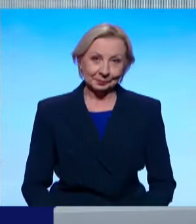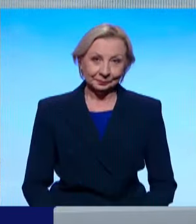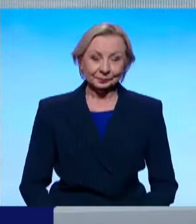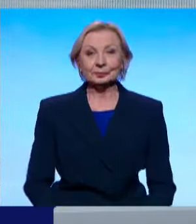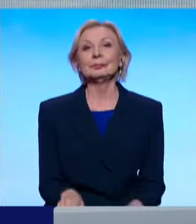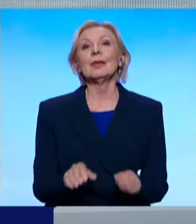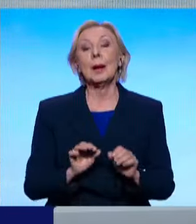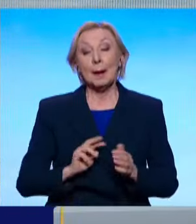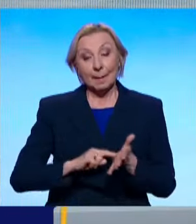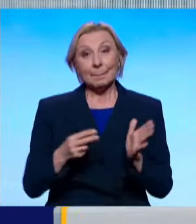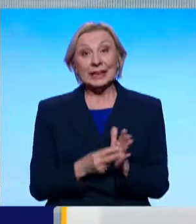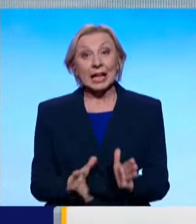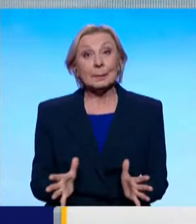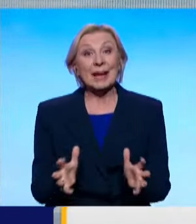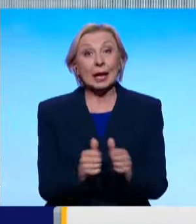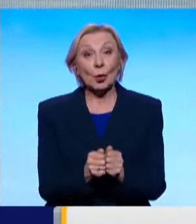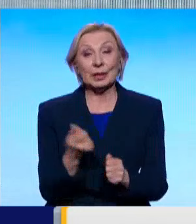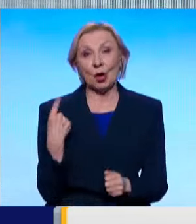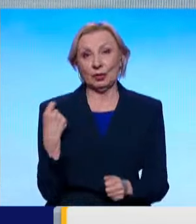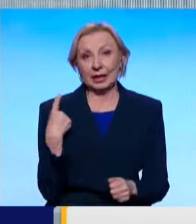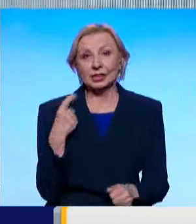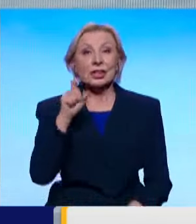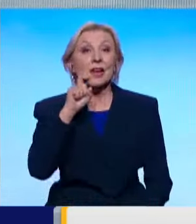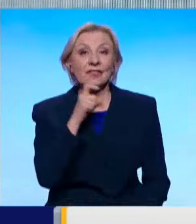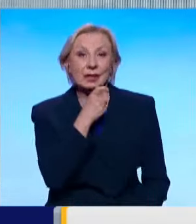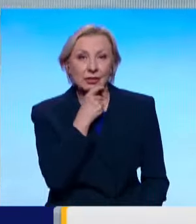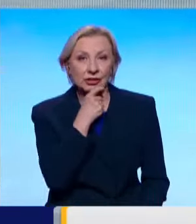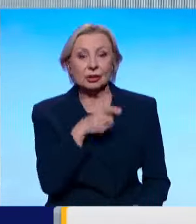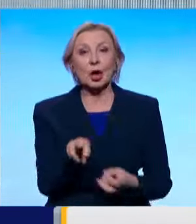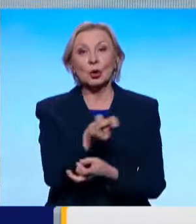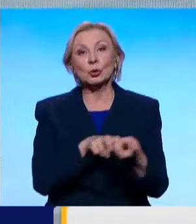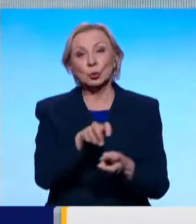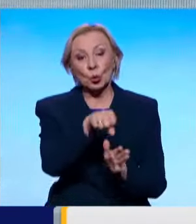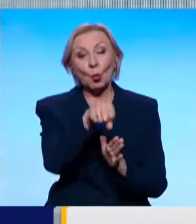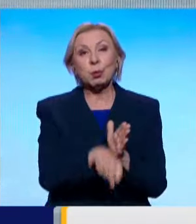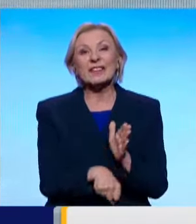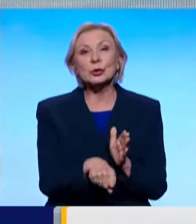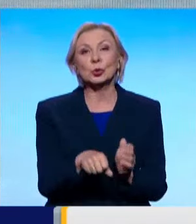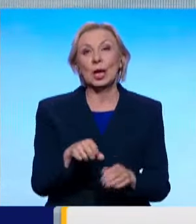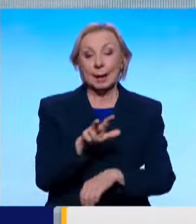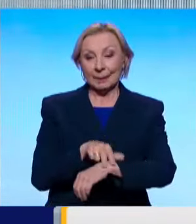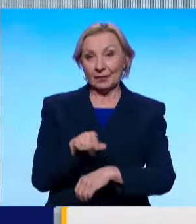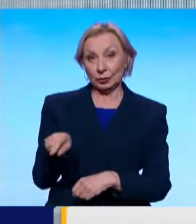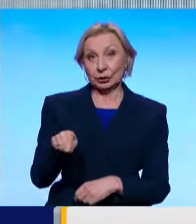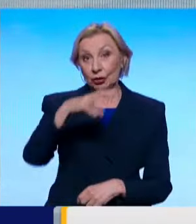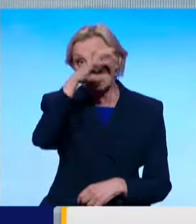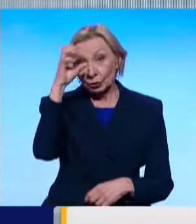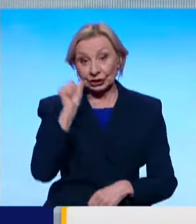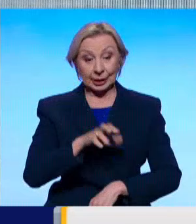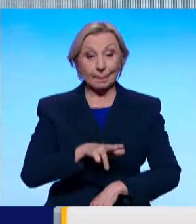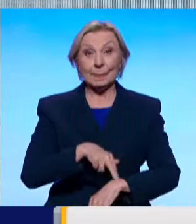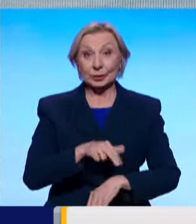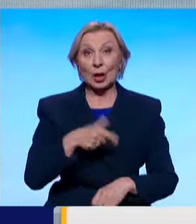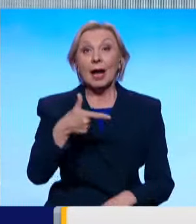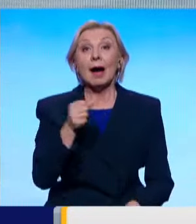План перехоплення триває зараз на Одещині і Вінниччині. Розшукують убивцю правоохоронця. Серед ночі патрульні зупинили